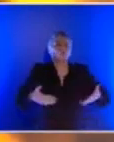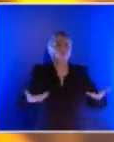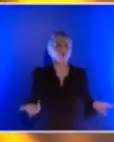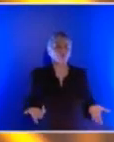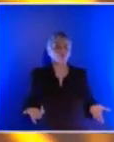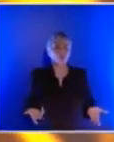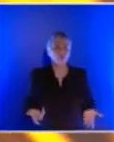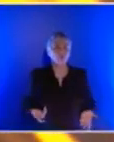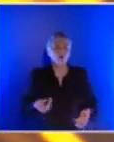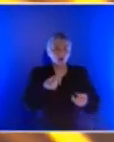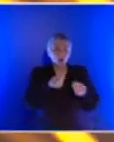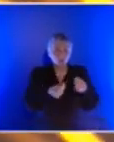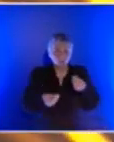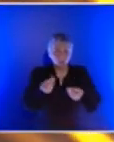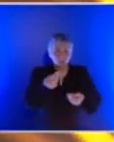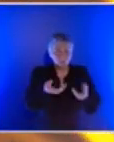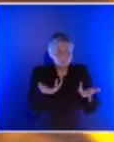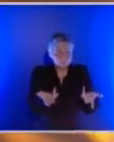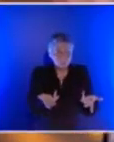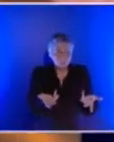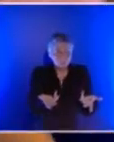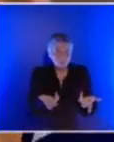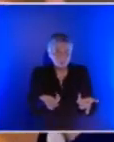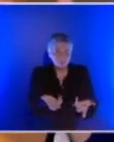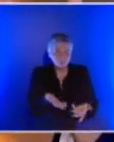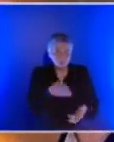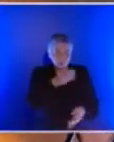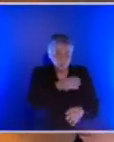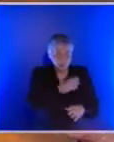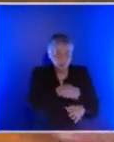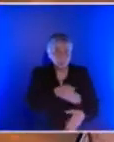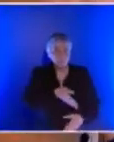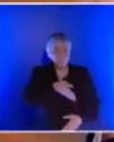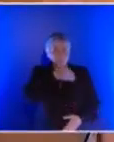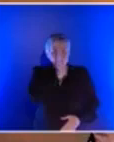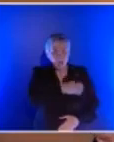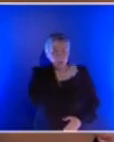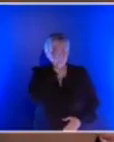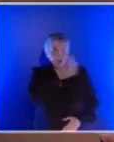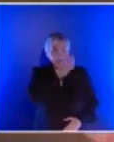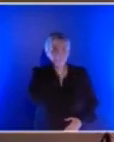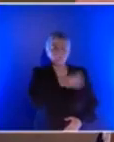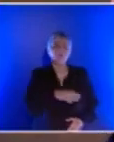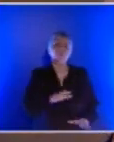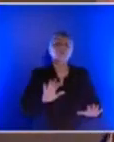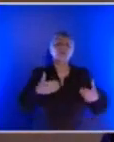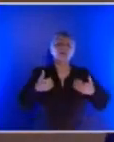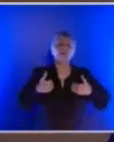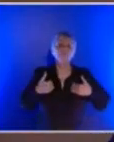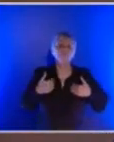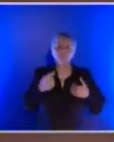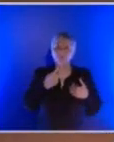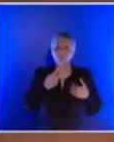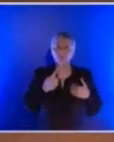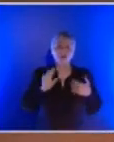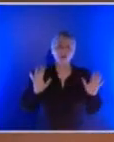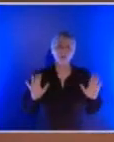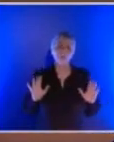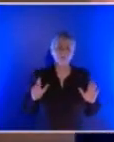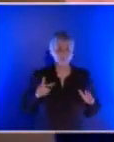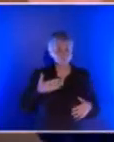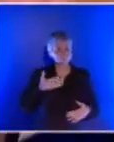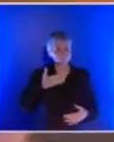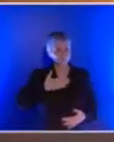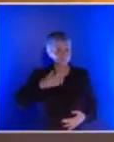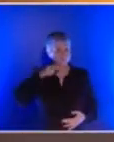επιβαρημένα με νέους φόρους. Η απάντηση που δίνει η στρατηγική μας είναι πολύ απλή. Η πράσινη μετάβαση ή